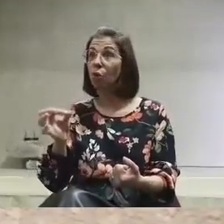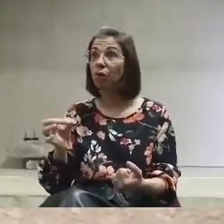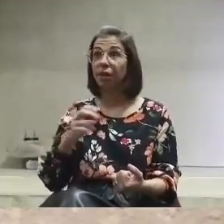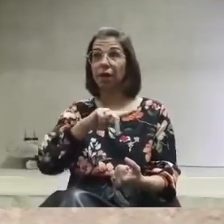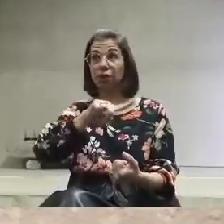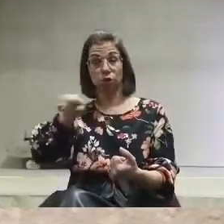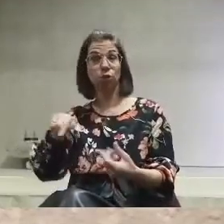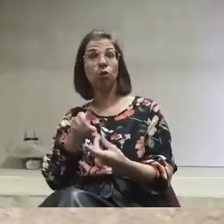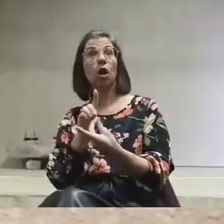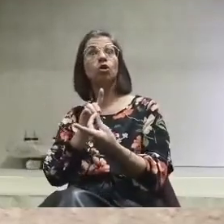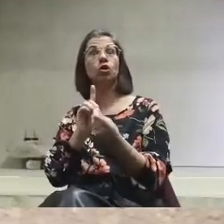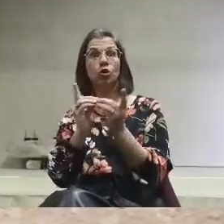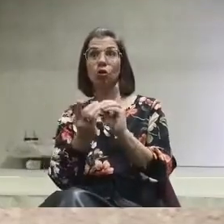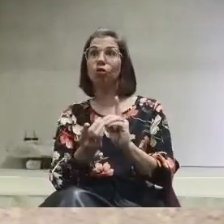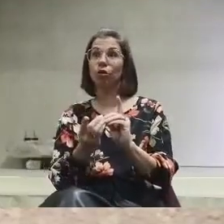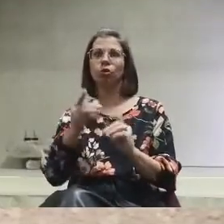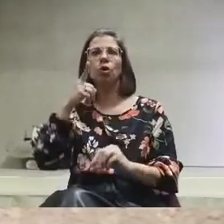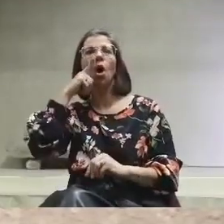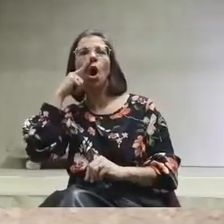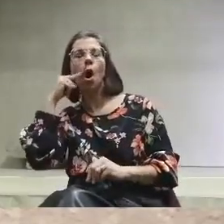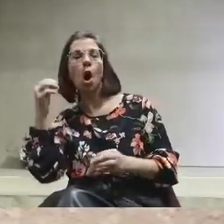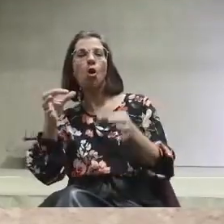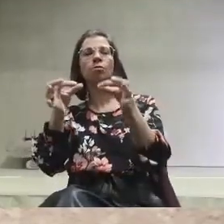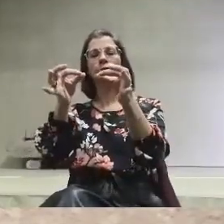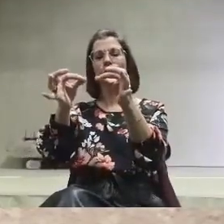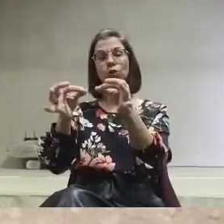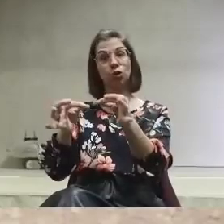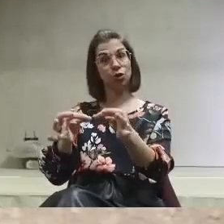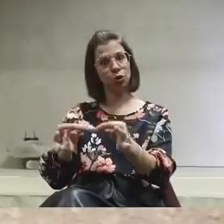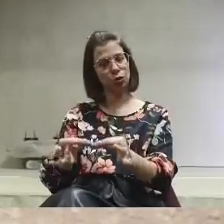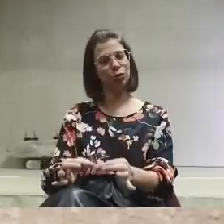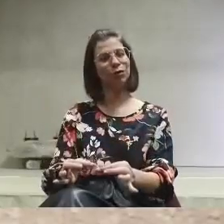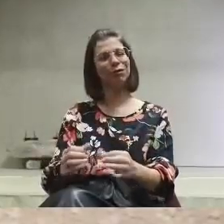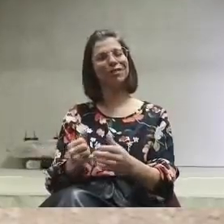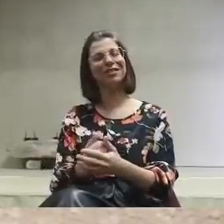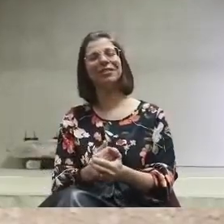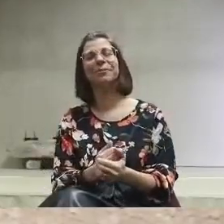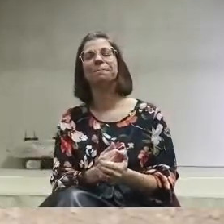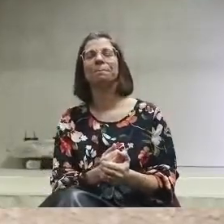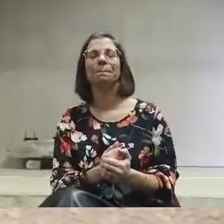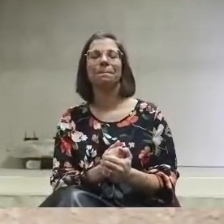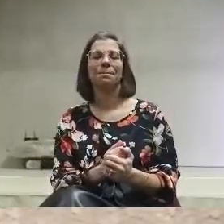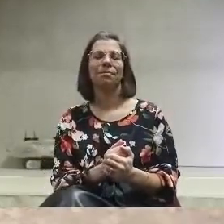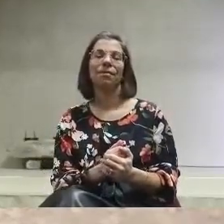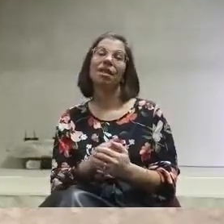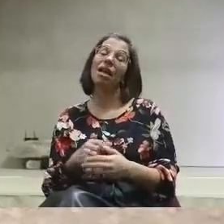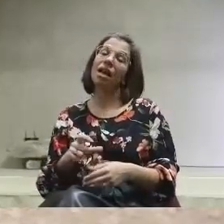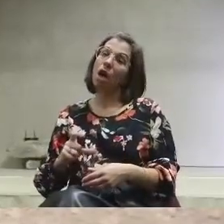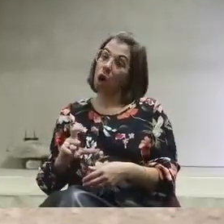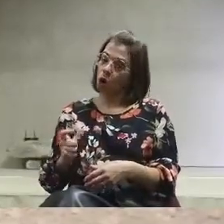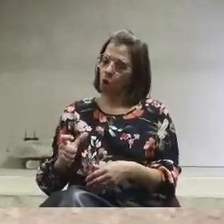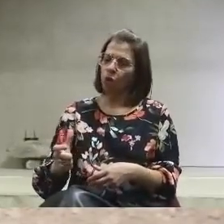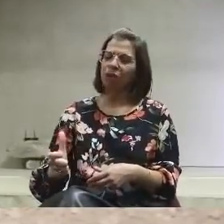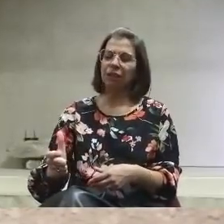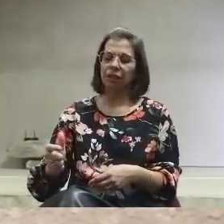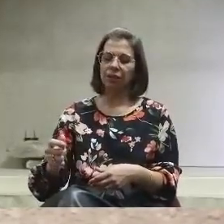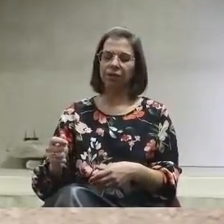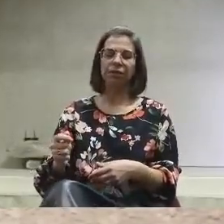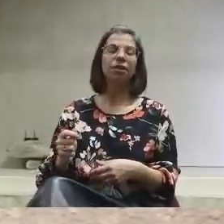justes, en sorte que nous puissions par la suite chercher ce qui est juste aux yeux de Dieu, selon